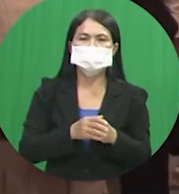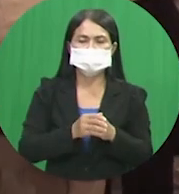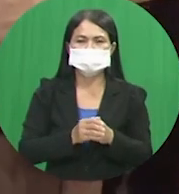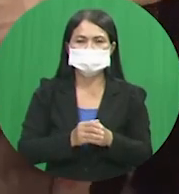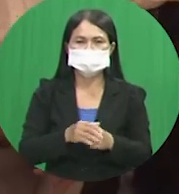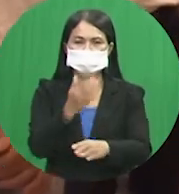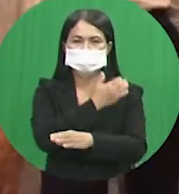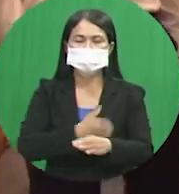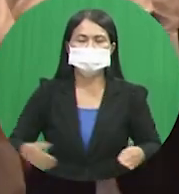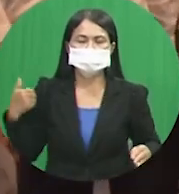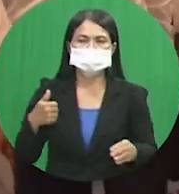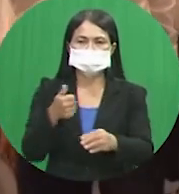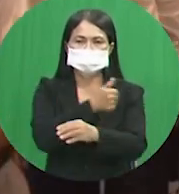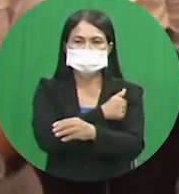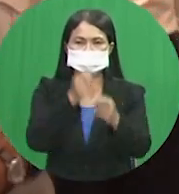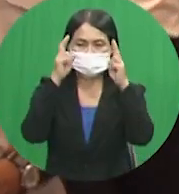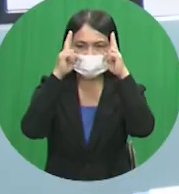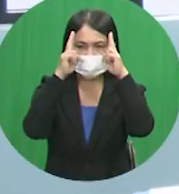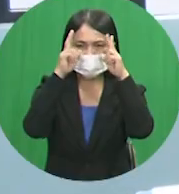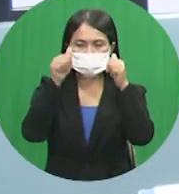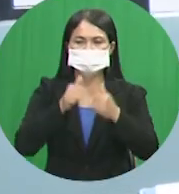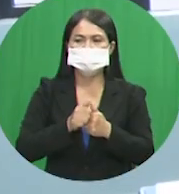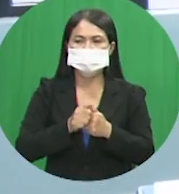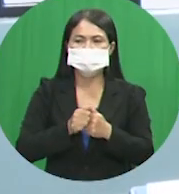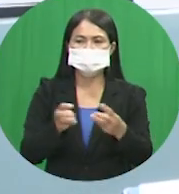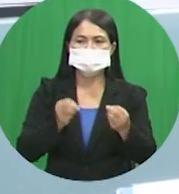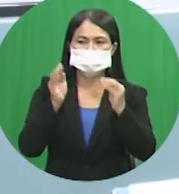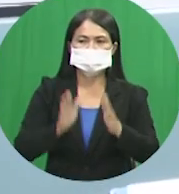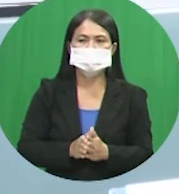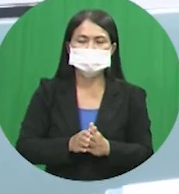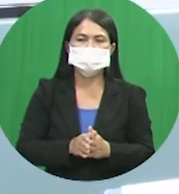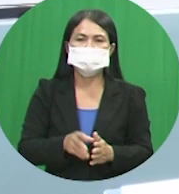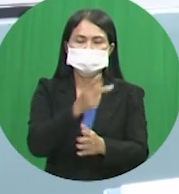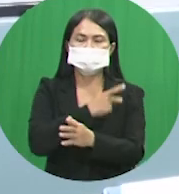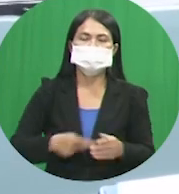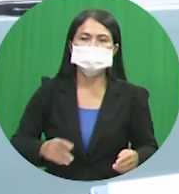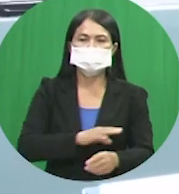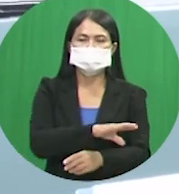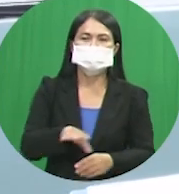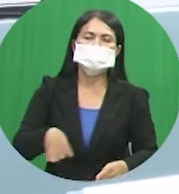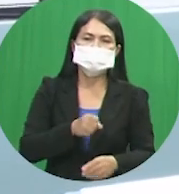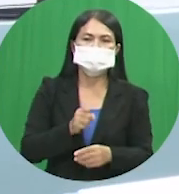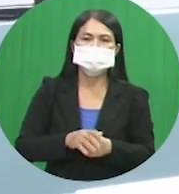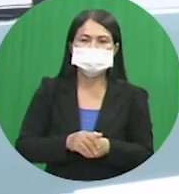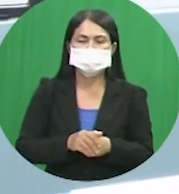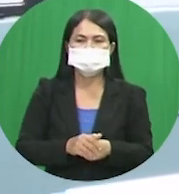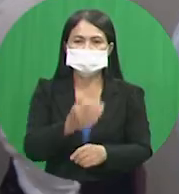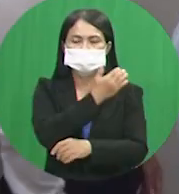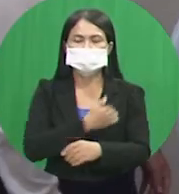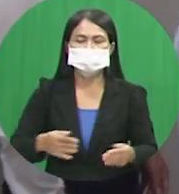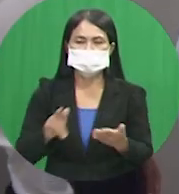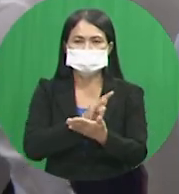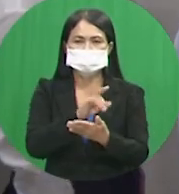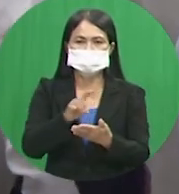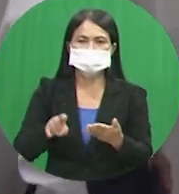សំណាក់សម្ដេចអគ្គមហាសេនាបតីតេជោហ៊ុនសែននាយករដ្ឋមន្ត្រីនៃព្រះរាជាណាចក្រកម្ពុជានិងសម្ដេចកតេប្រ